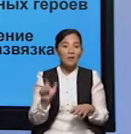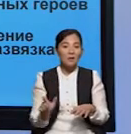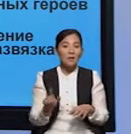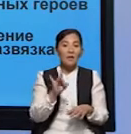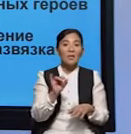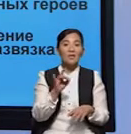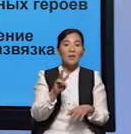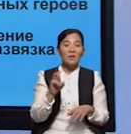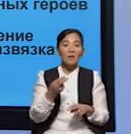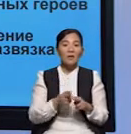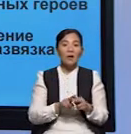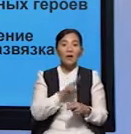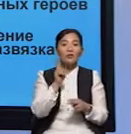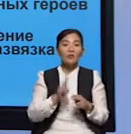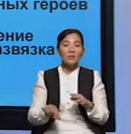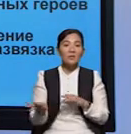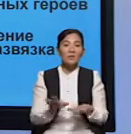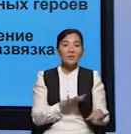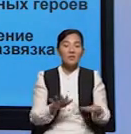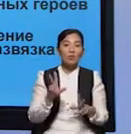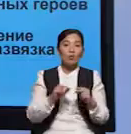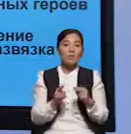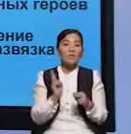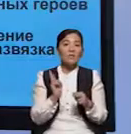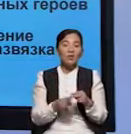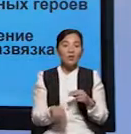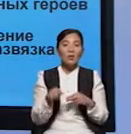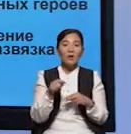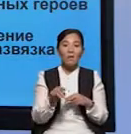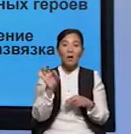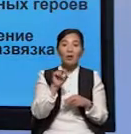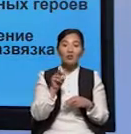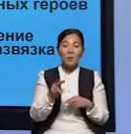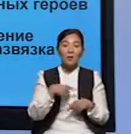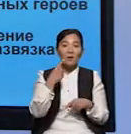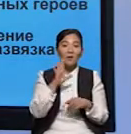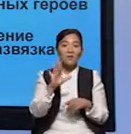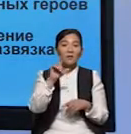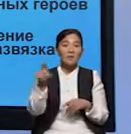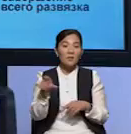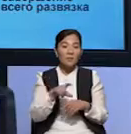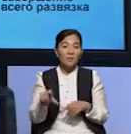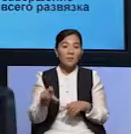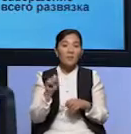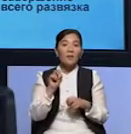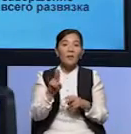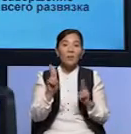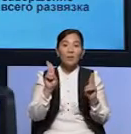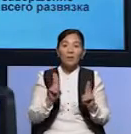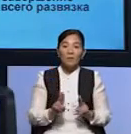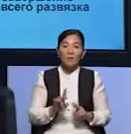– это окончательное действие, завершение того, о чем говорилось в тексте. Как